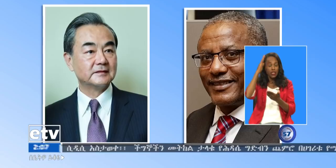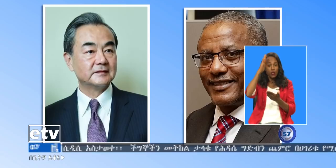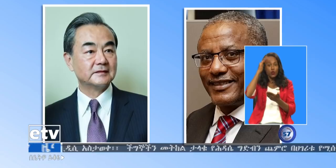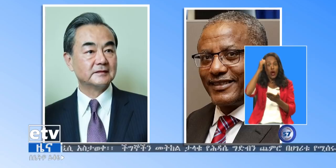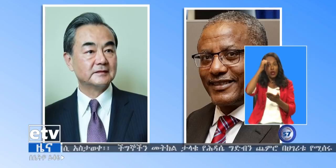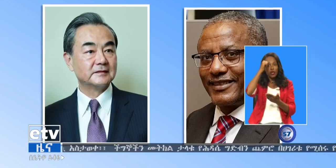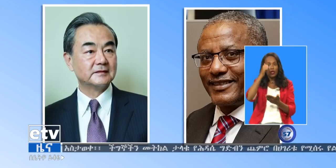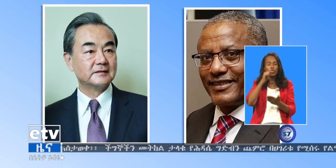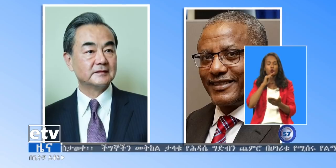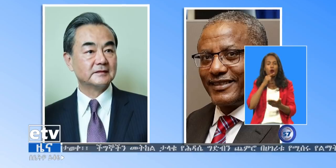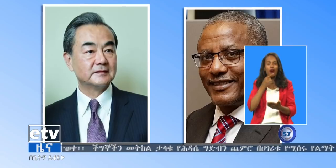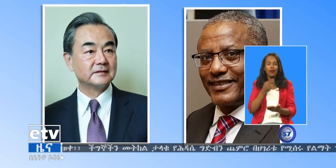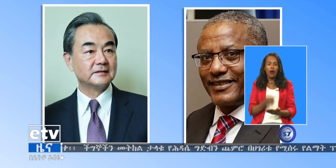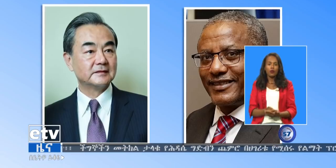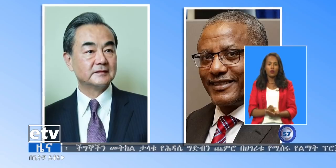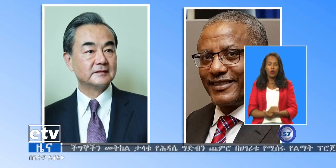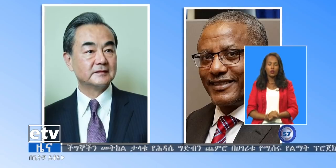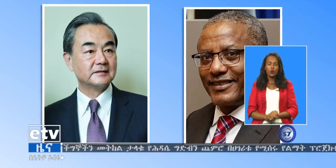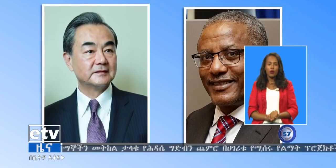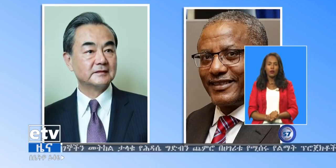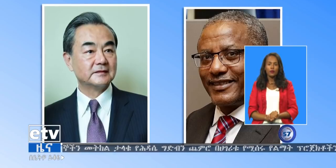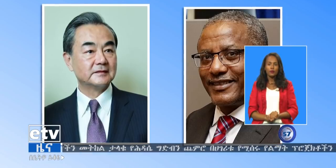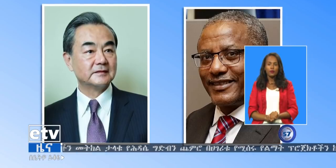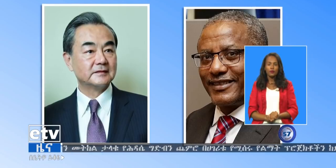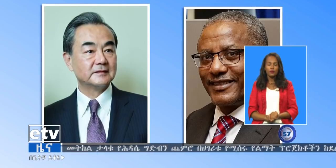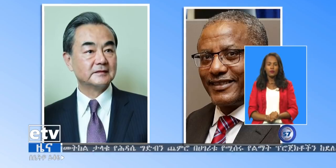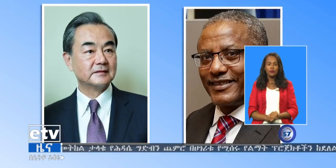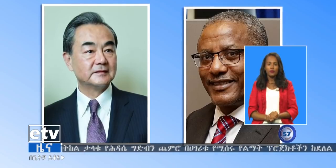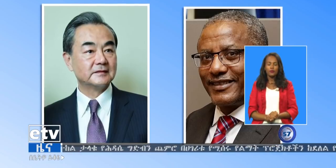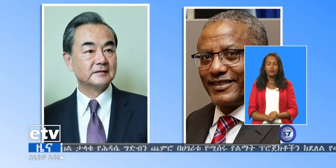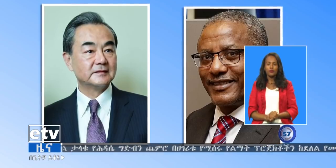አንዳርጋቸው አረጋግጠውላቸዋል።